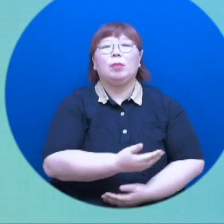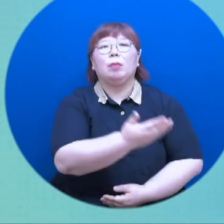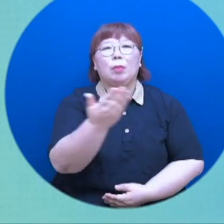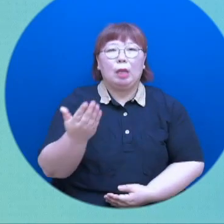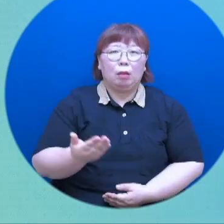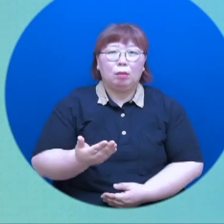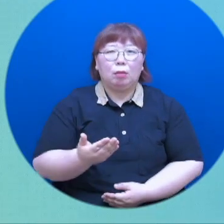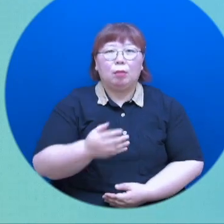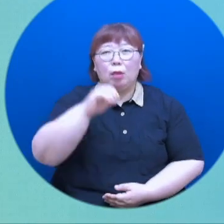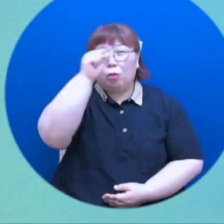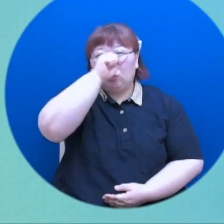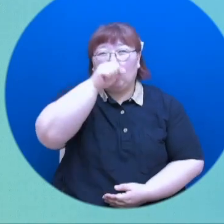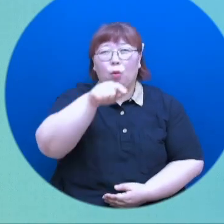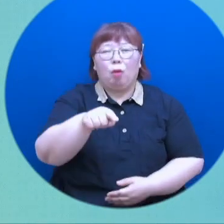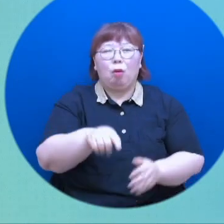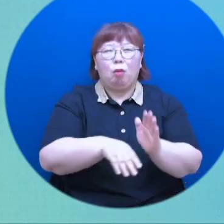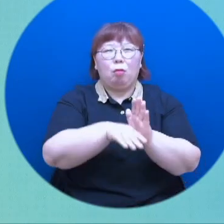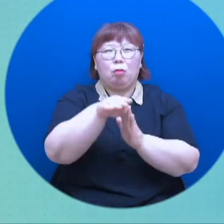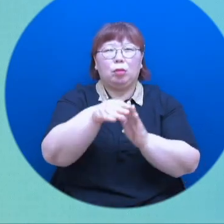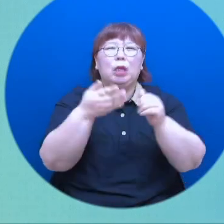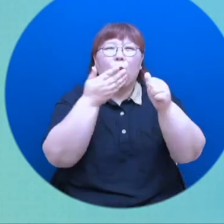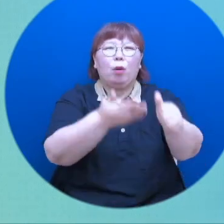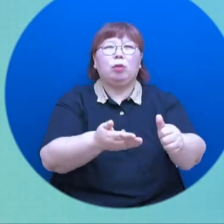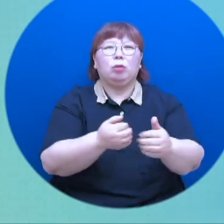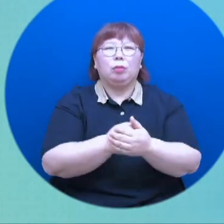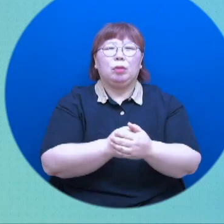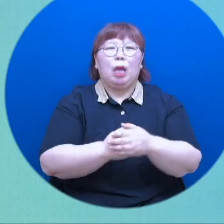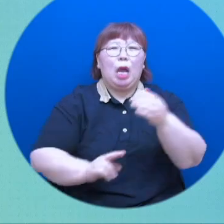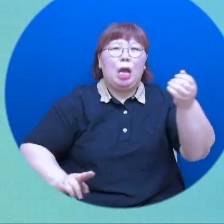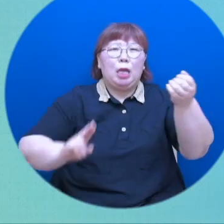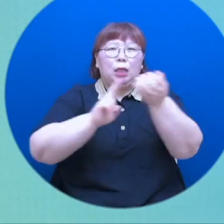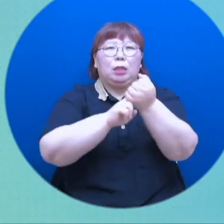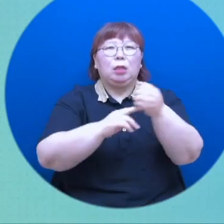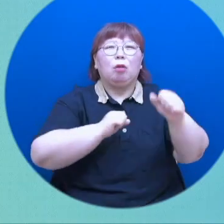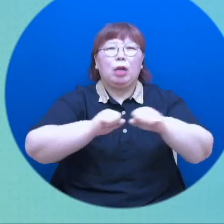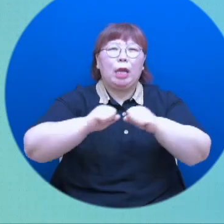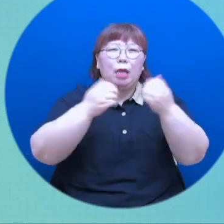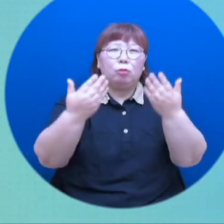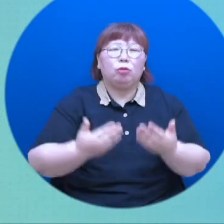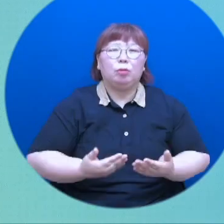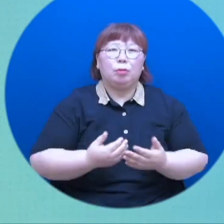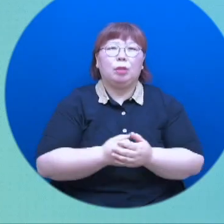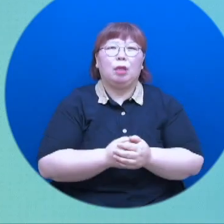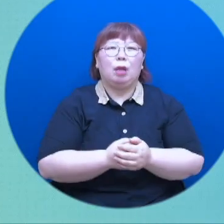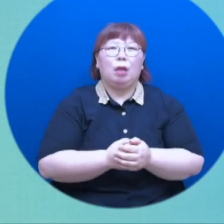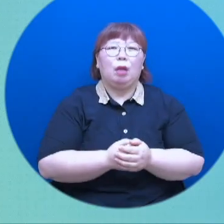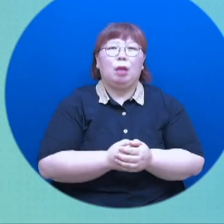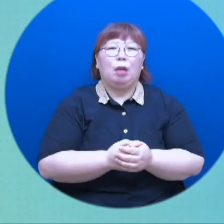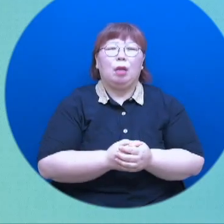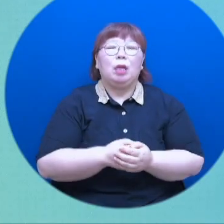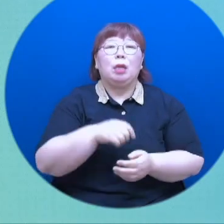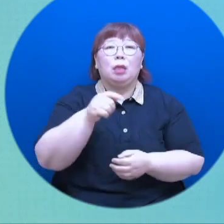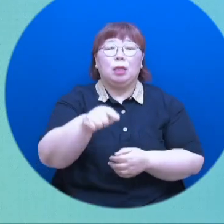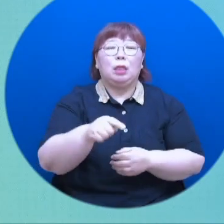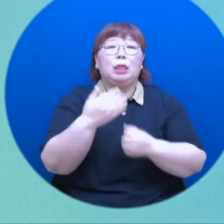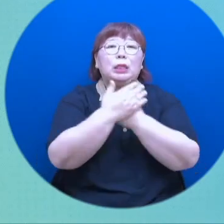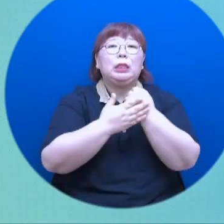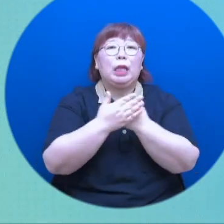여러분에게 좋은 것을 채워주십니다. 기적을 행해 주십니다. 이 은혜가 저와 여러분 가운데